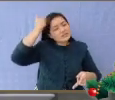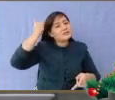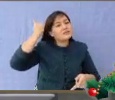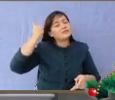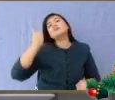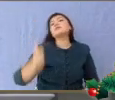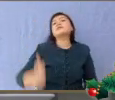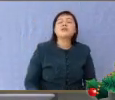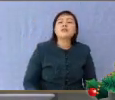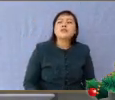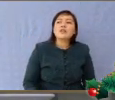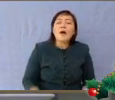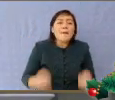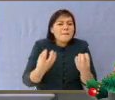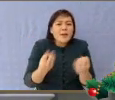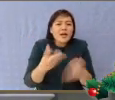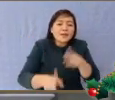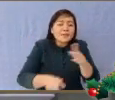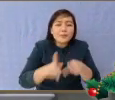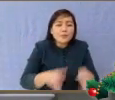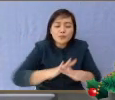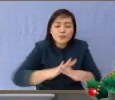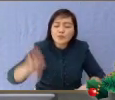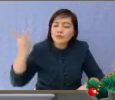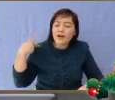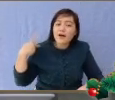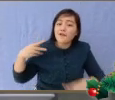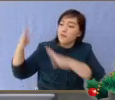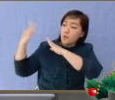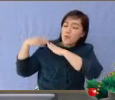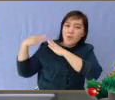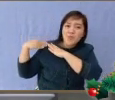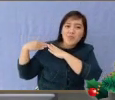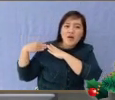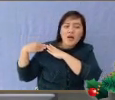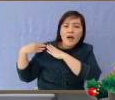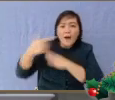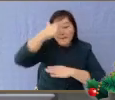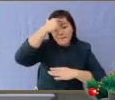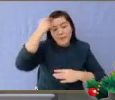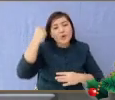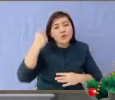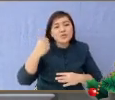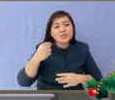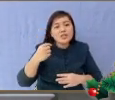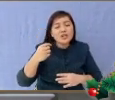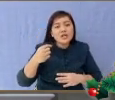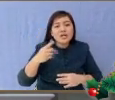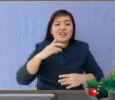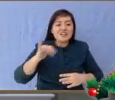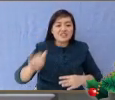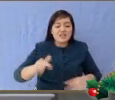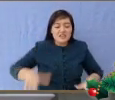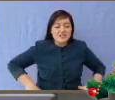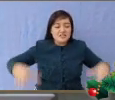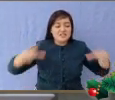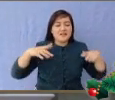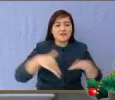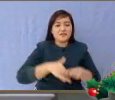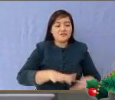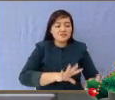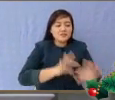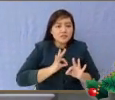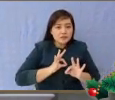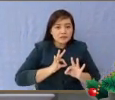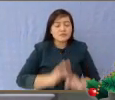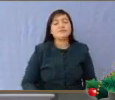down emotionally, down spiritually, sapagkat namumuhay sa takot. But tonight, if we will only